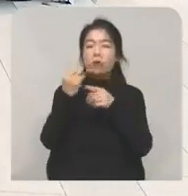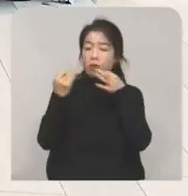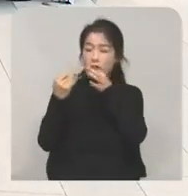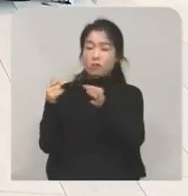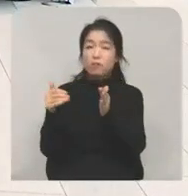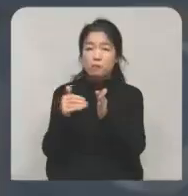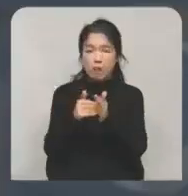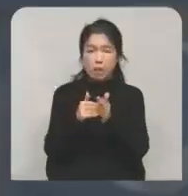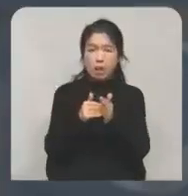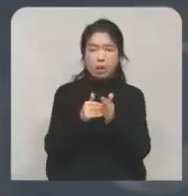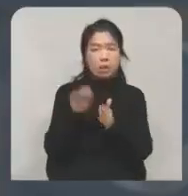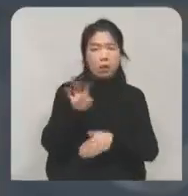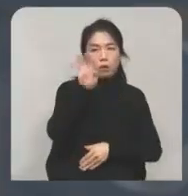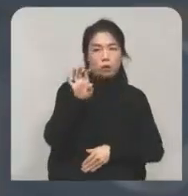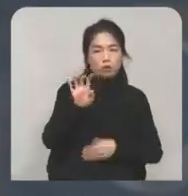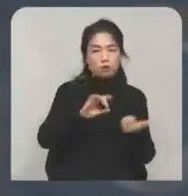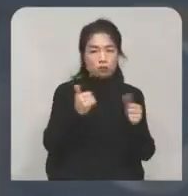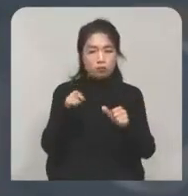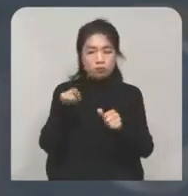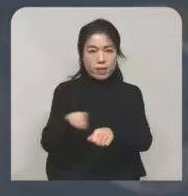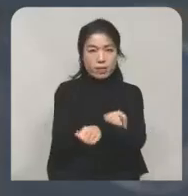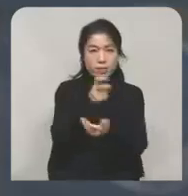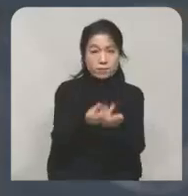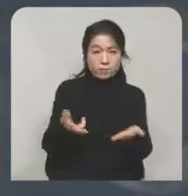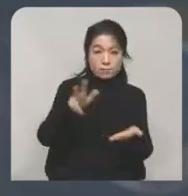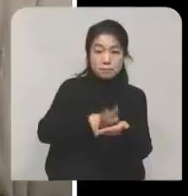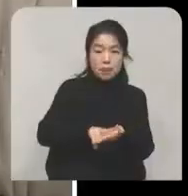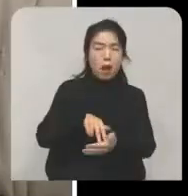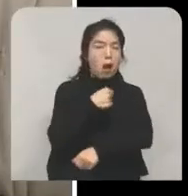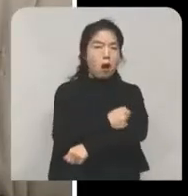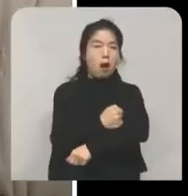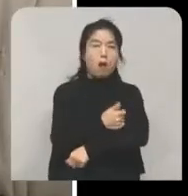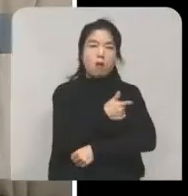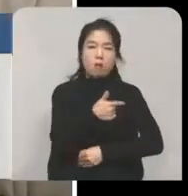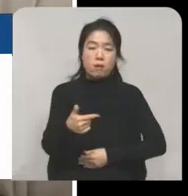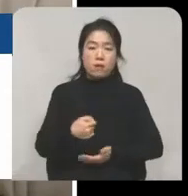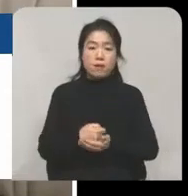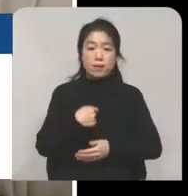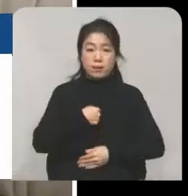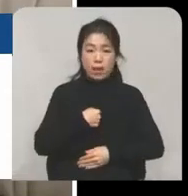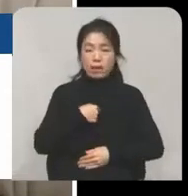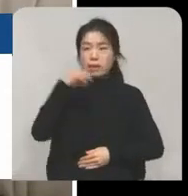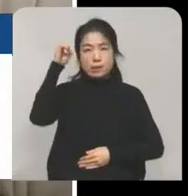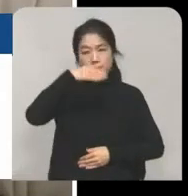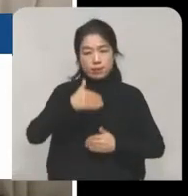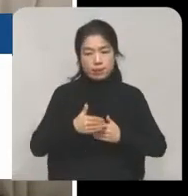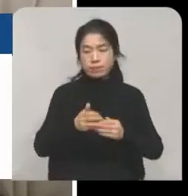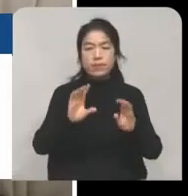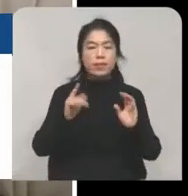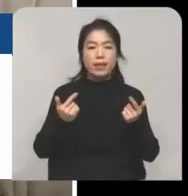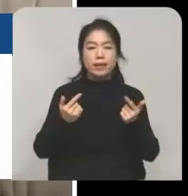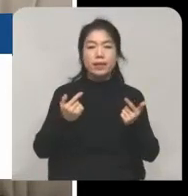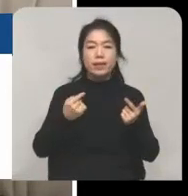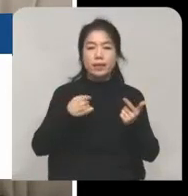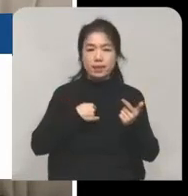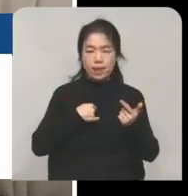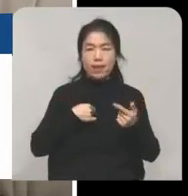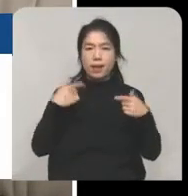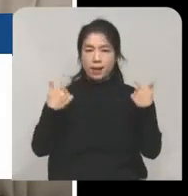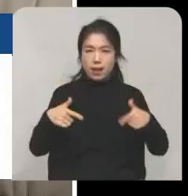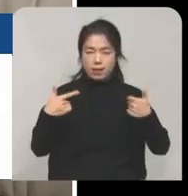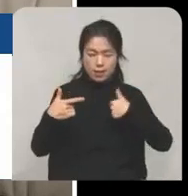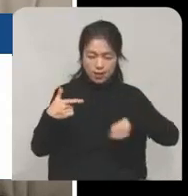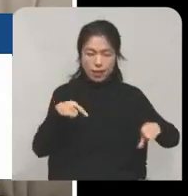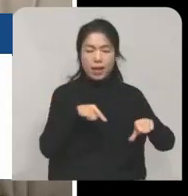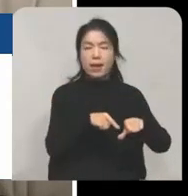의문사 진상규명 특별법 제정 에도 큰 기여를 했습니다 저는 그냥 3개 합니다 으 1 씨트